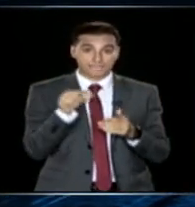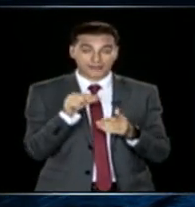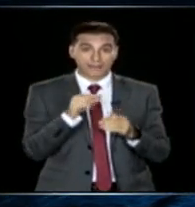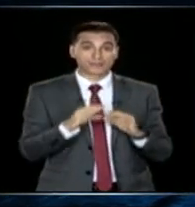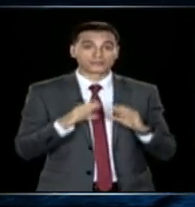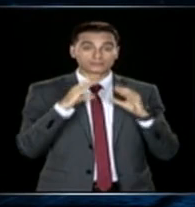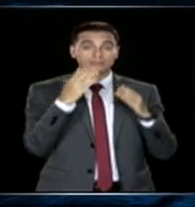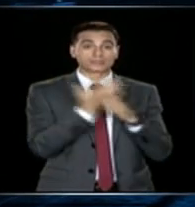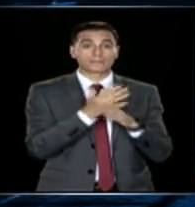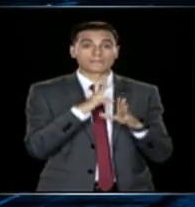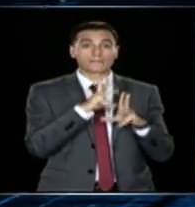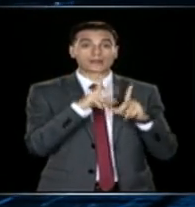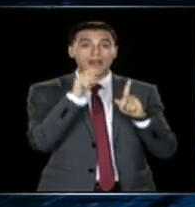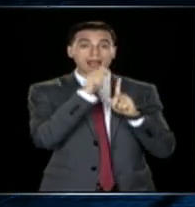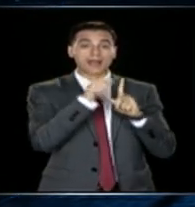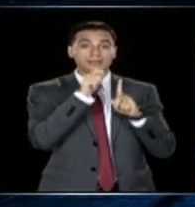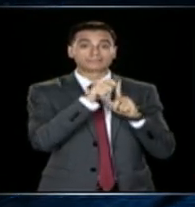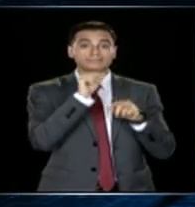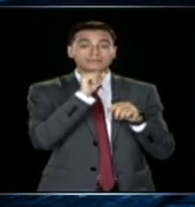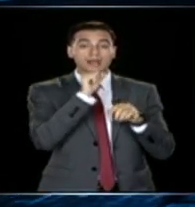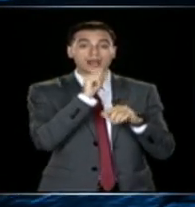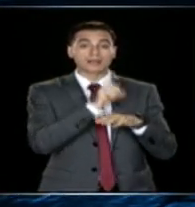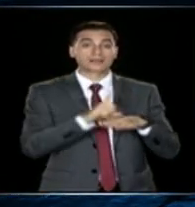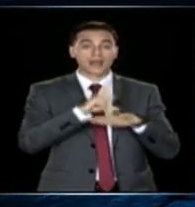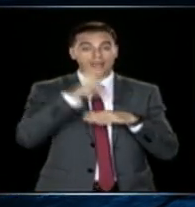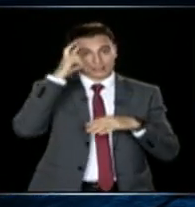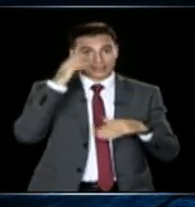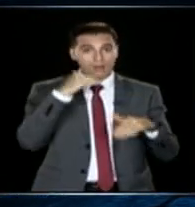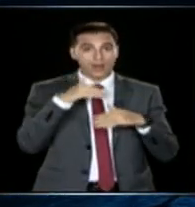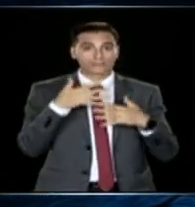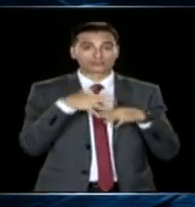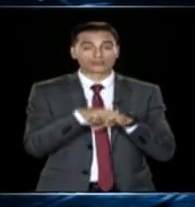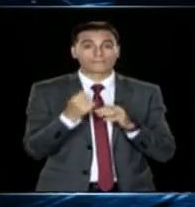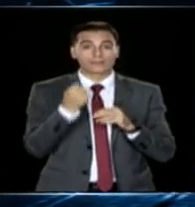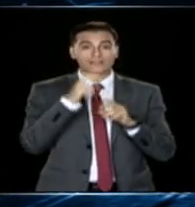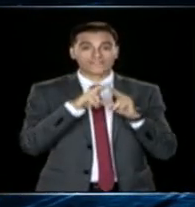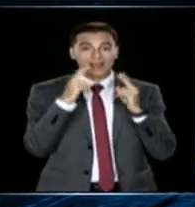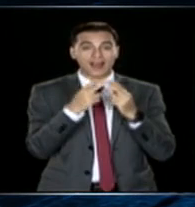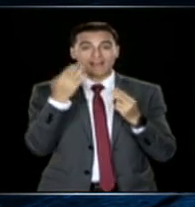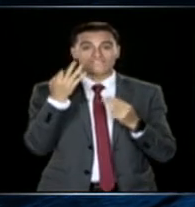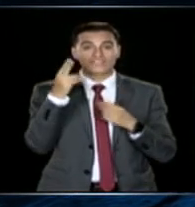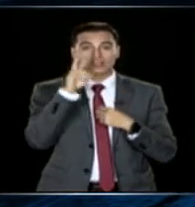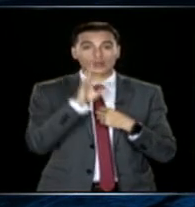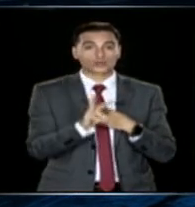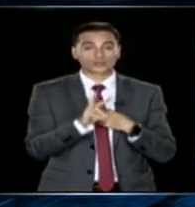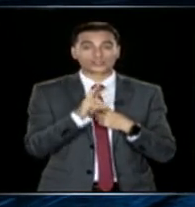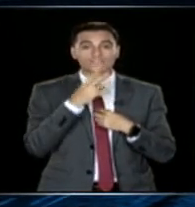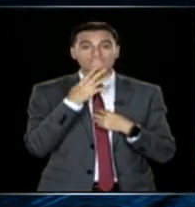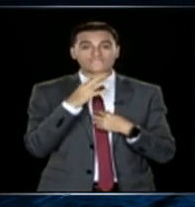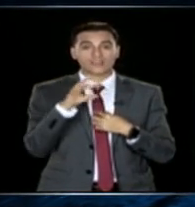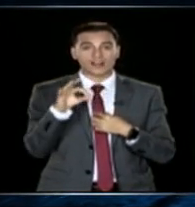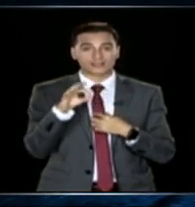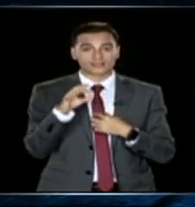تستثمر لإعداد المنتخبات الوطنية لاتحاد الإعاقات الذهنية المشاركة في بطولة العالم 2023